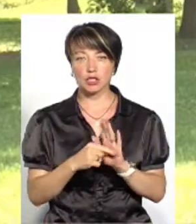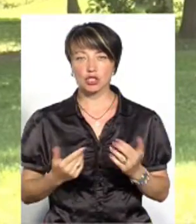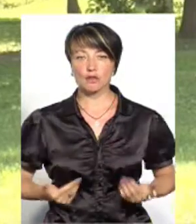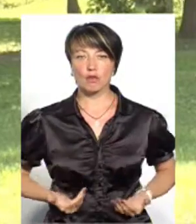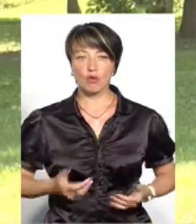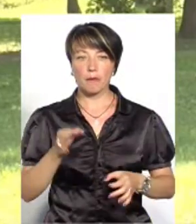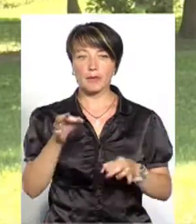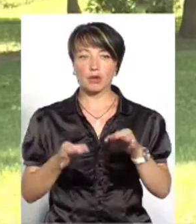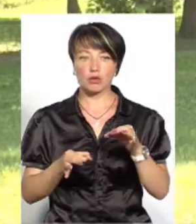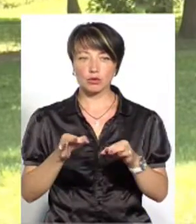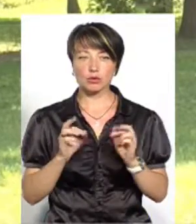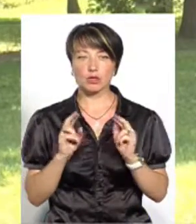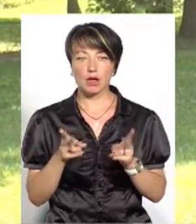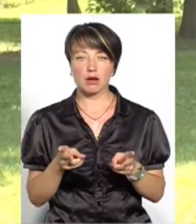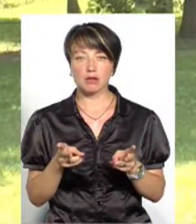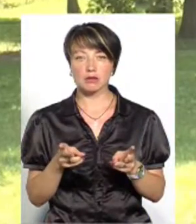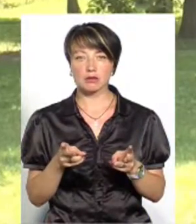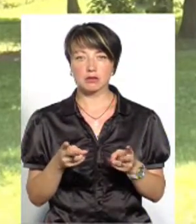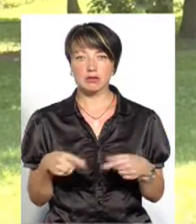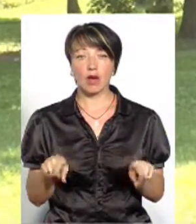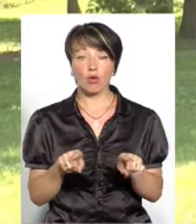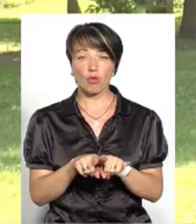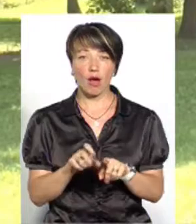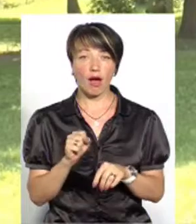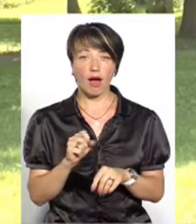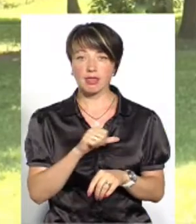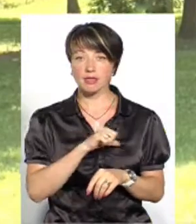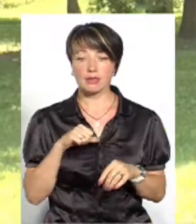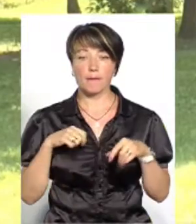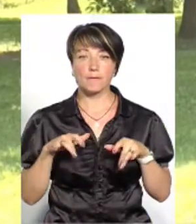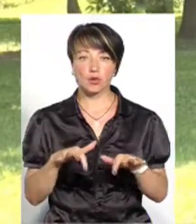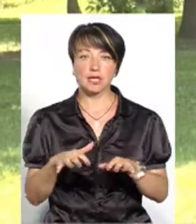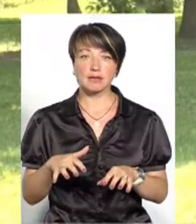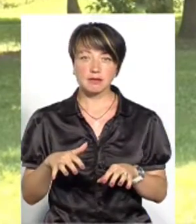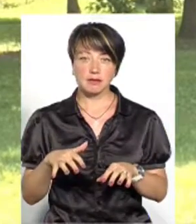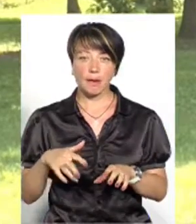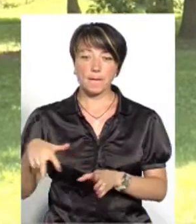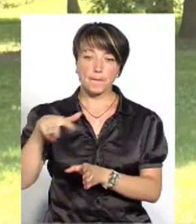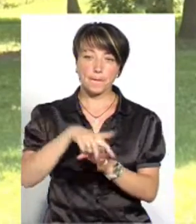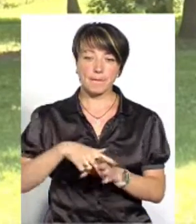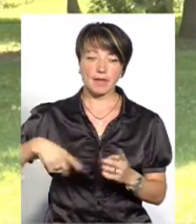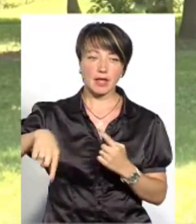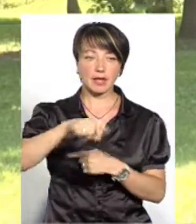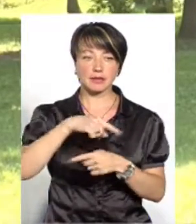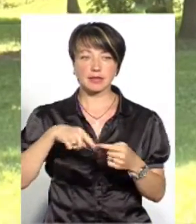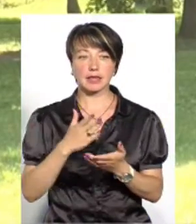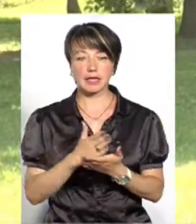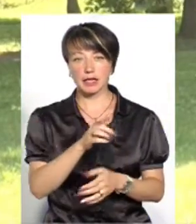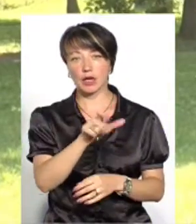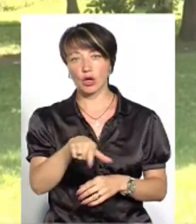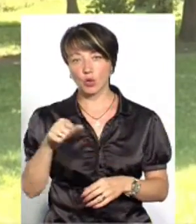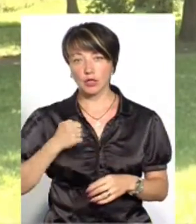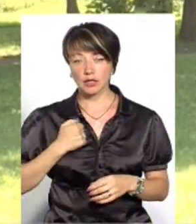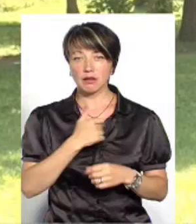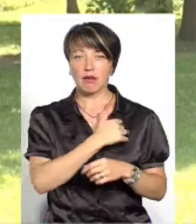живою природою, як таковою, а не сам процес їзди, оскільки, звичайно, є пацієнти травмовані, в